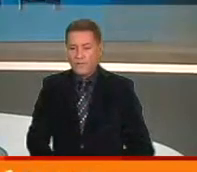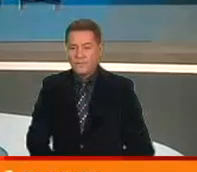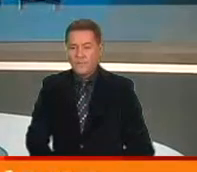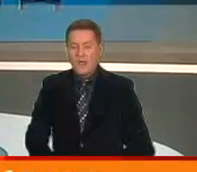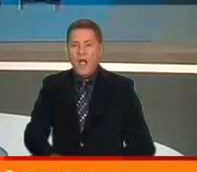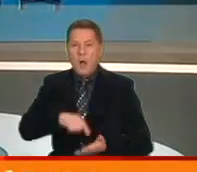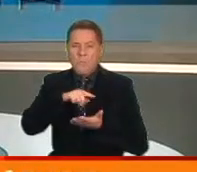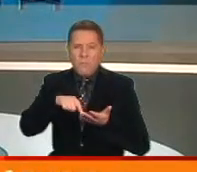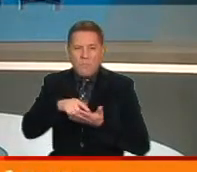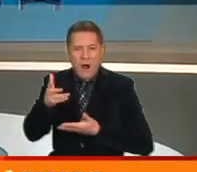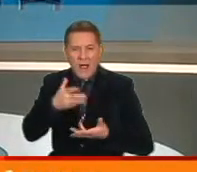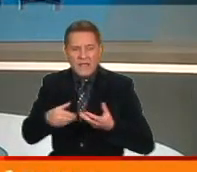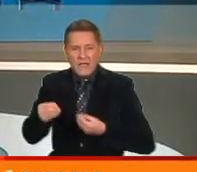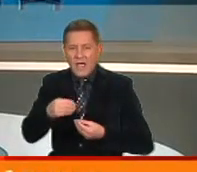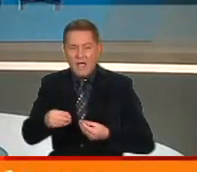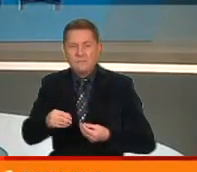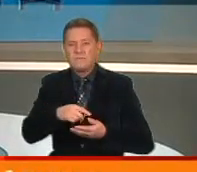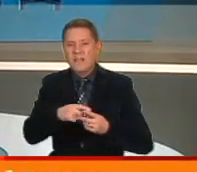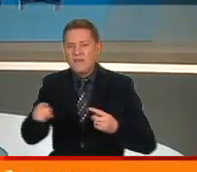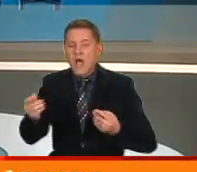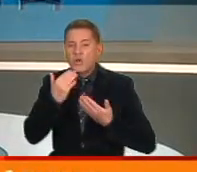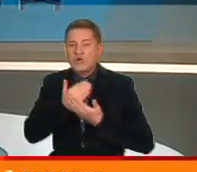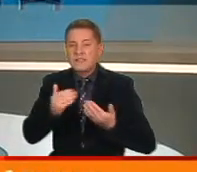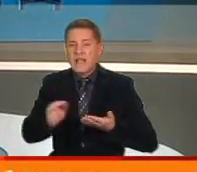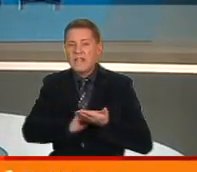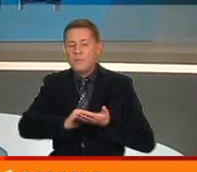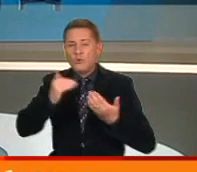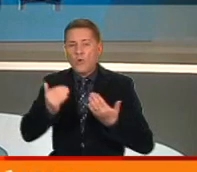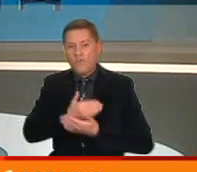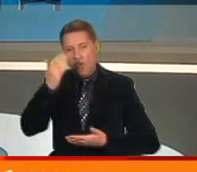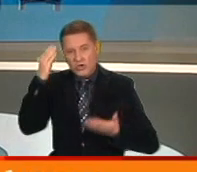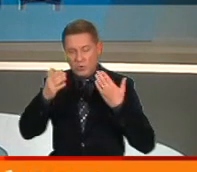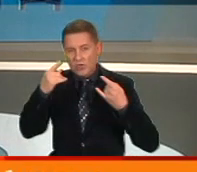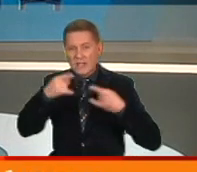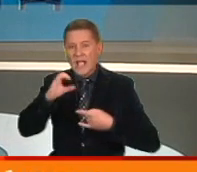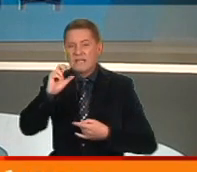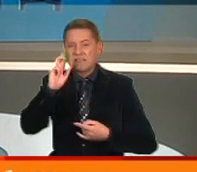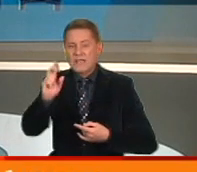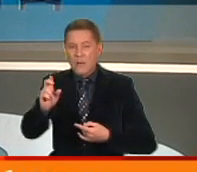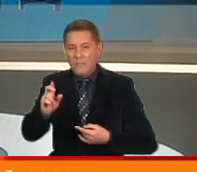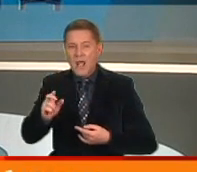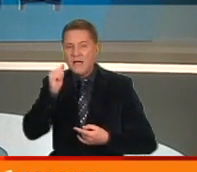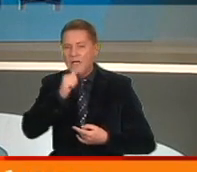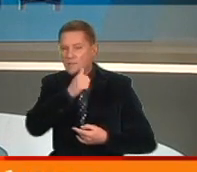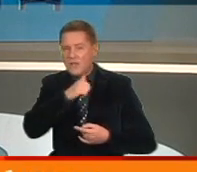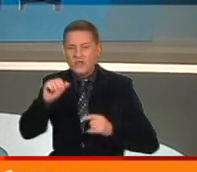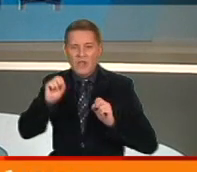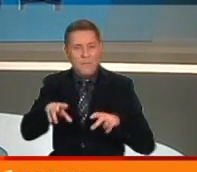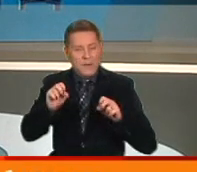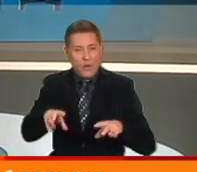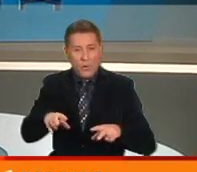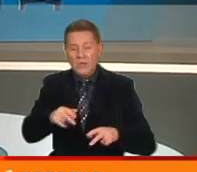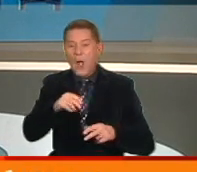Магія та неймовірні спецефекти тривають останні репетиції нового шоу від телеканалу СТБ «Дім таємничих пригод». Прем'єра